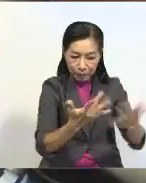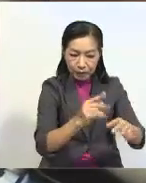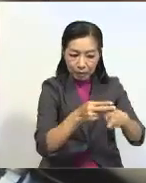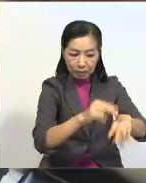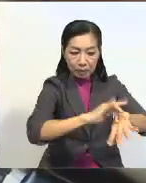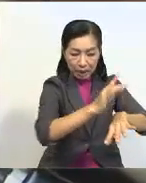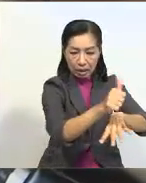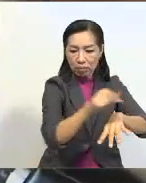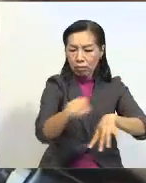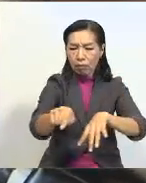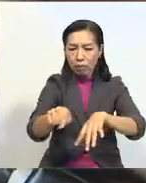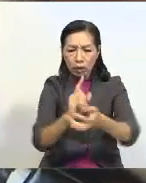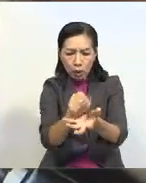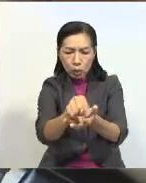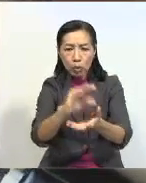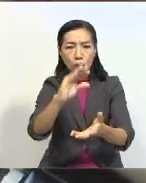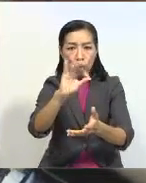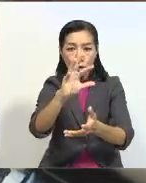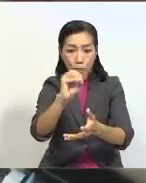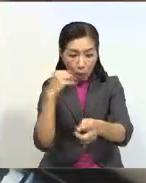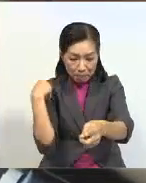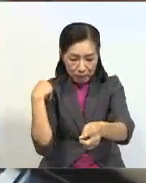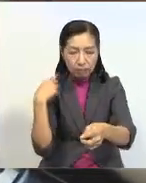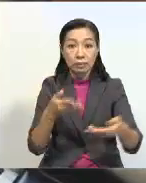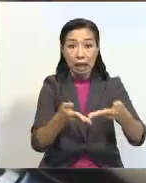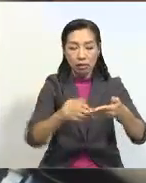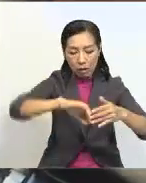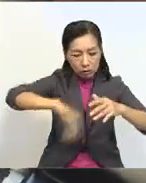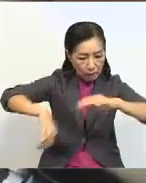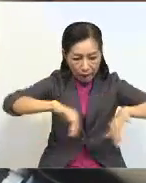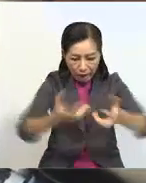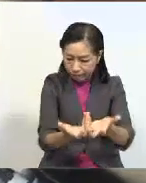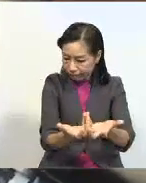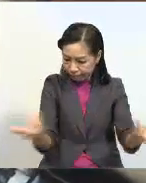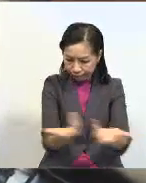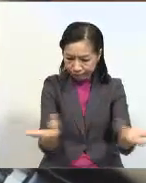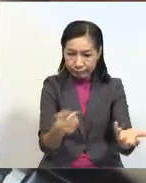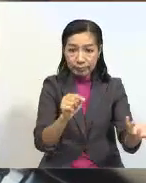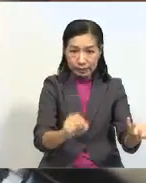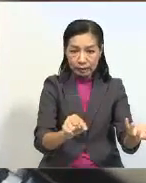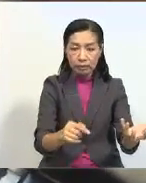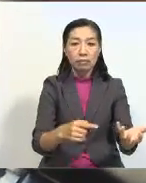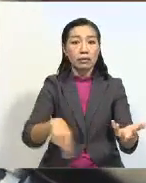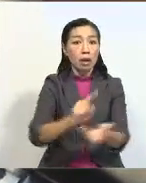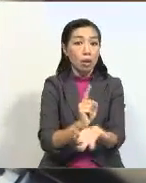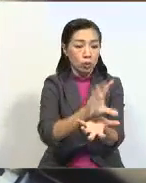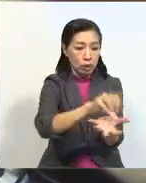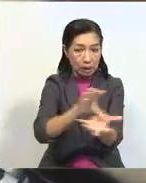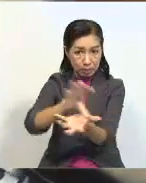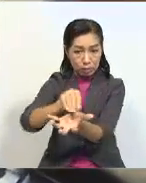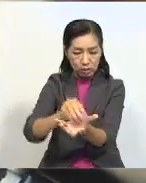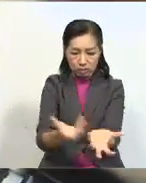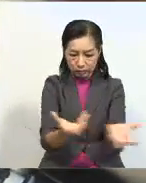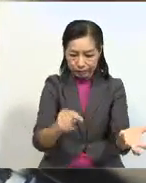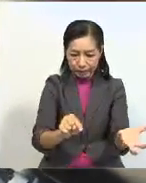งโฟมนะคะเราก็จะมีการแยกกันในเรือเลยนะคะแล้วก็กระทงที่เราจัดเก็บได้เนี่ยเราก็จะมา